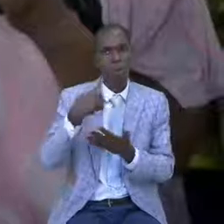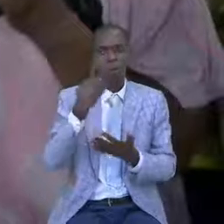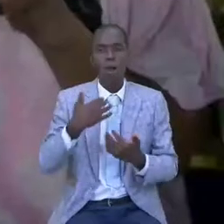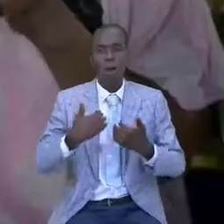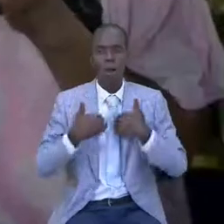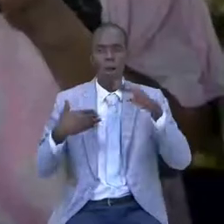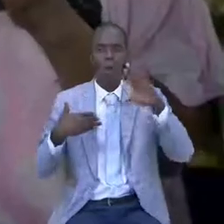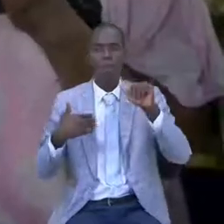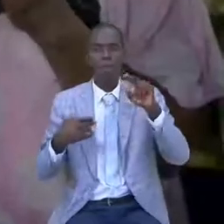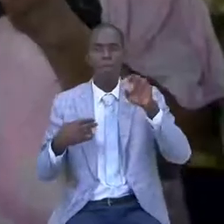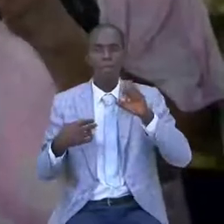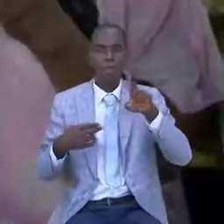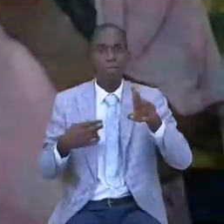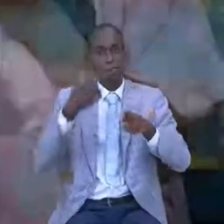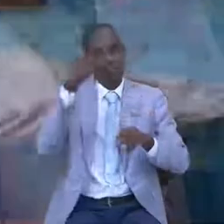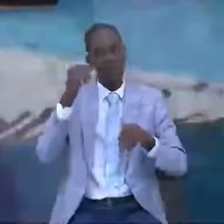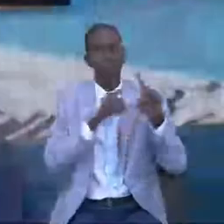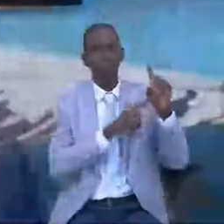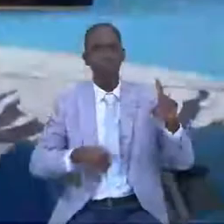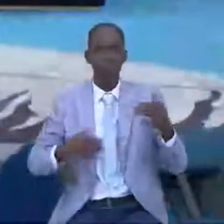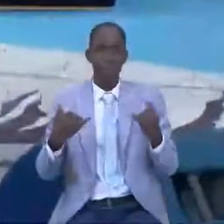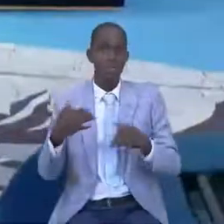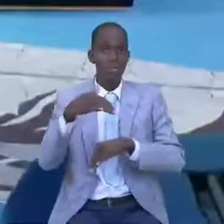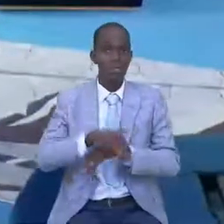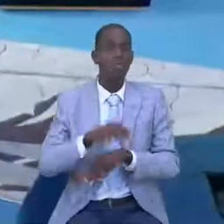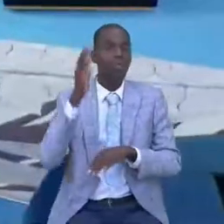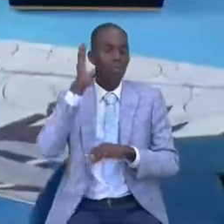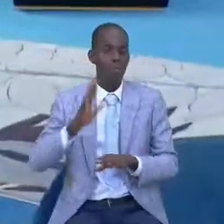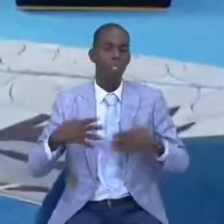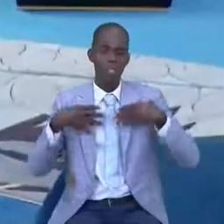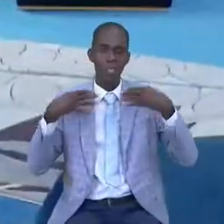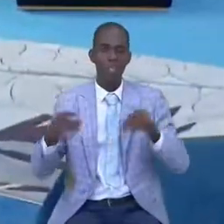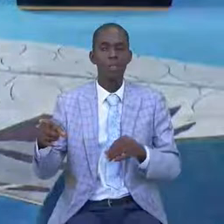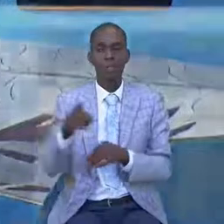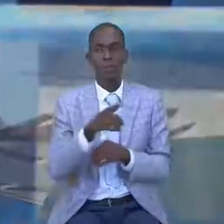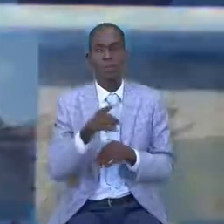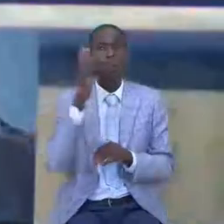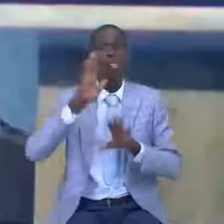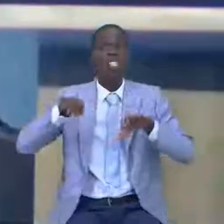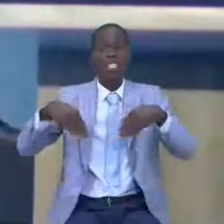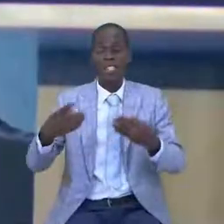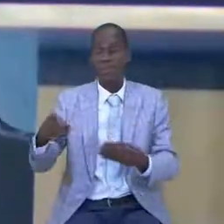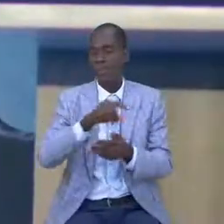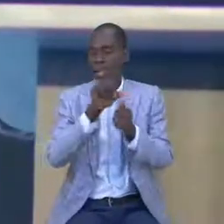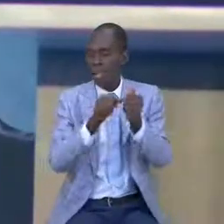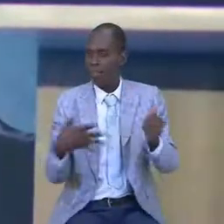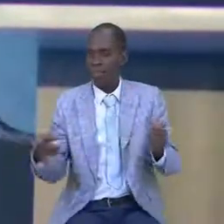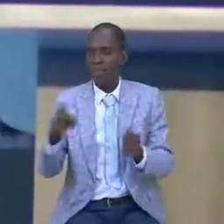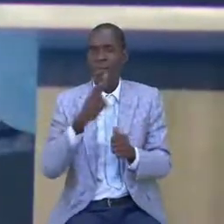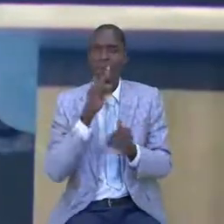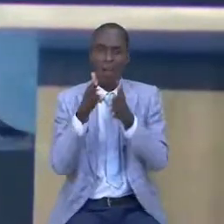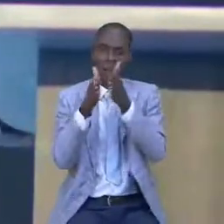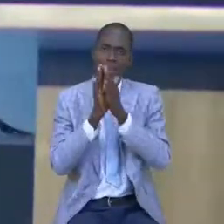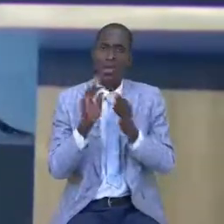les paralytiques. Une bonne santé pour ceux qui sont un malade cancéreux. Parce